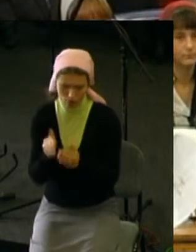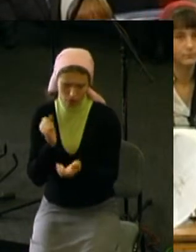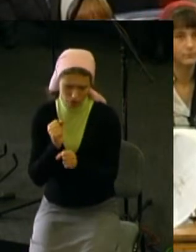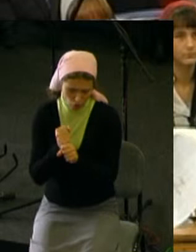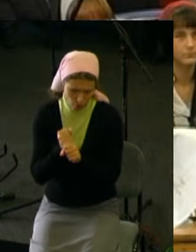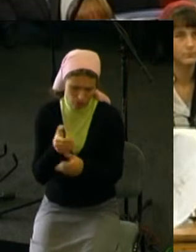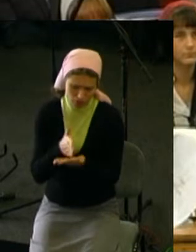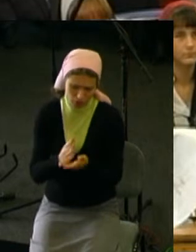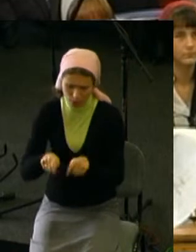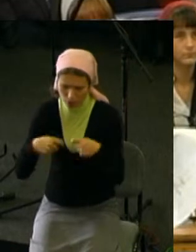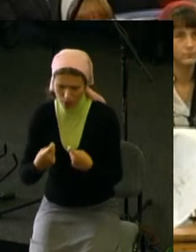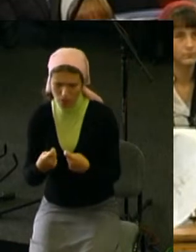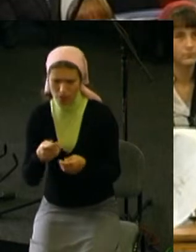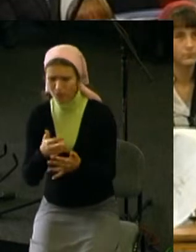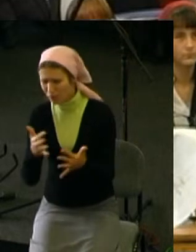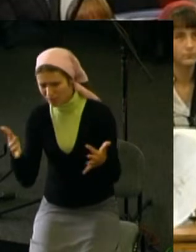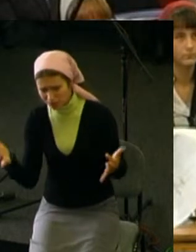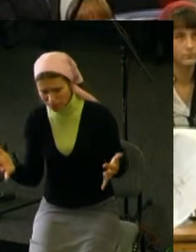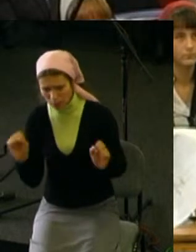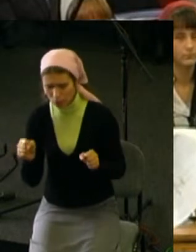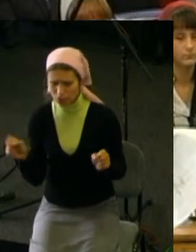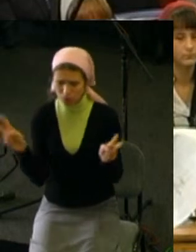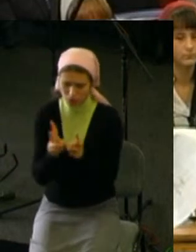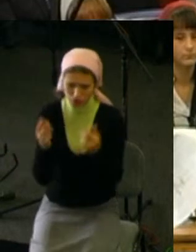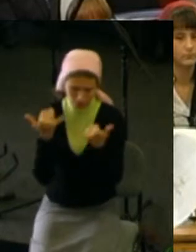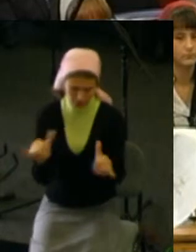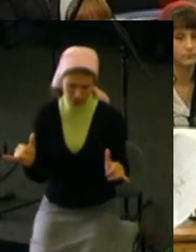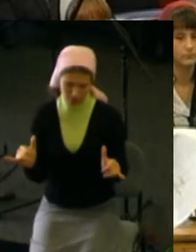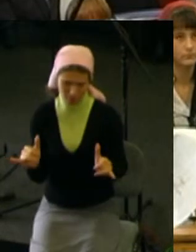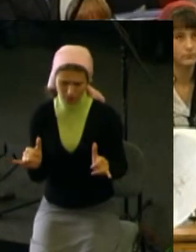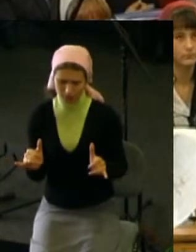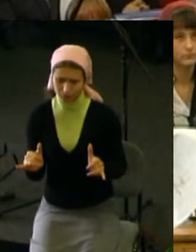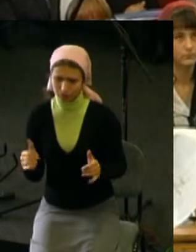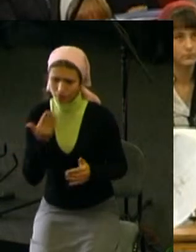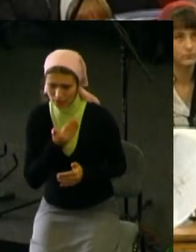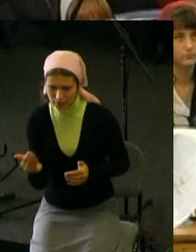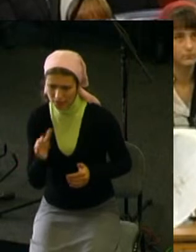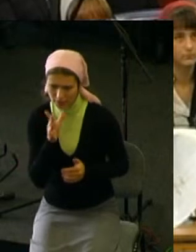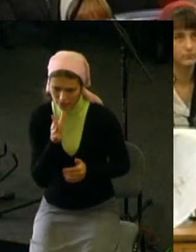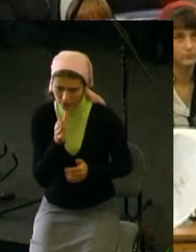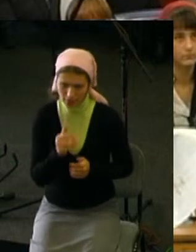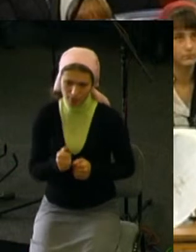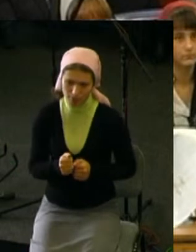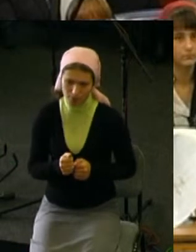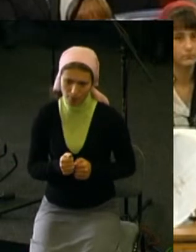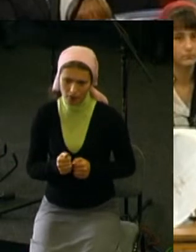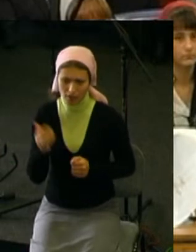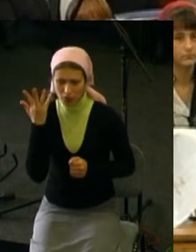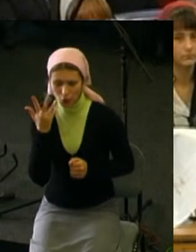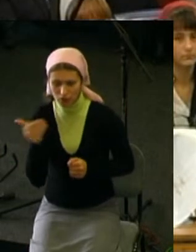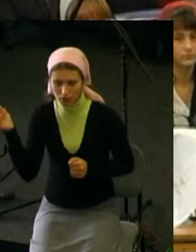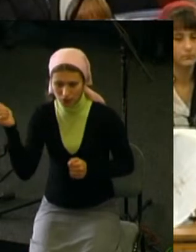в у поломані для себе багато деяких речей Ми зустрічаємо чудернацьких такий в останній час але